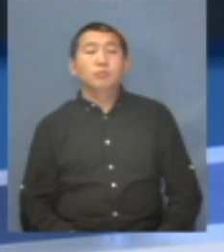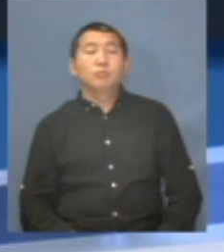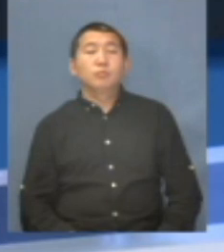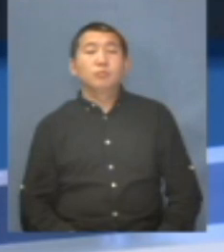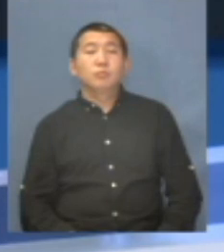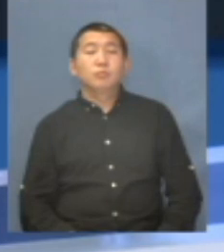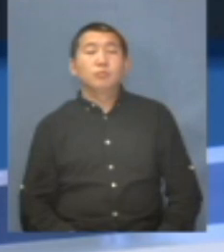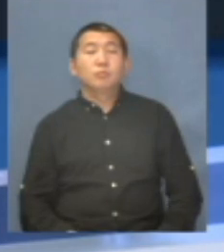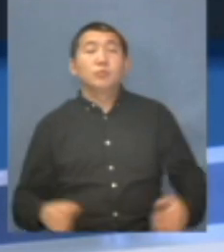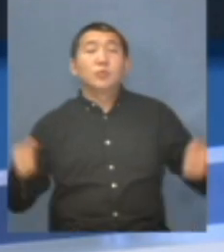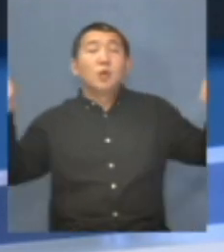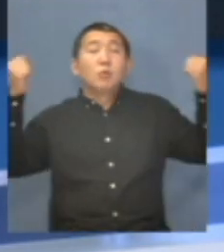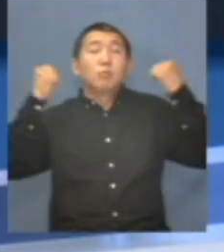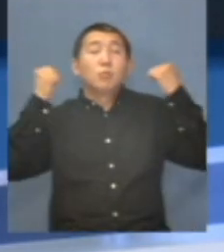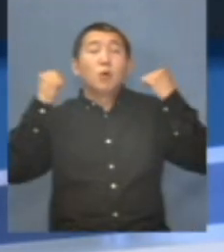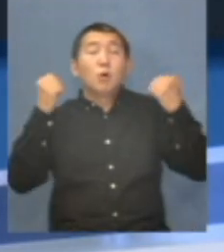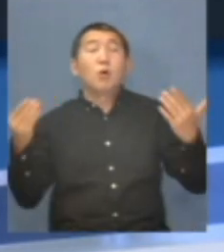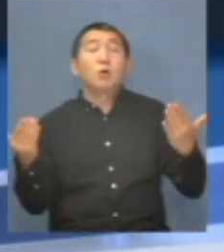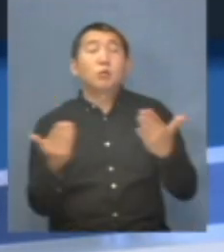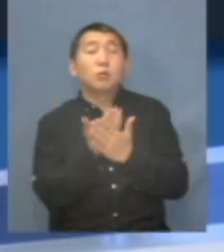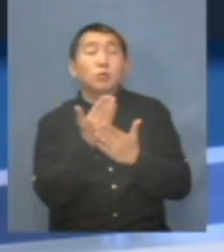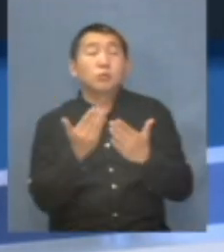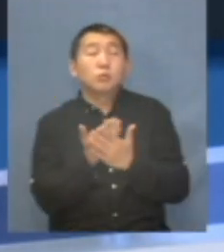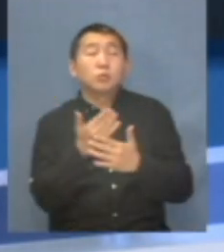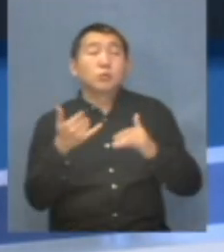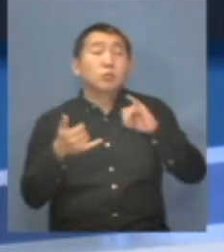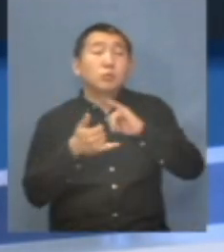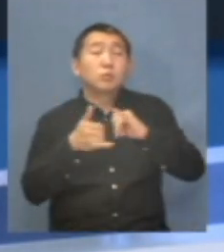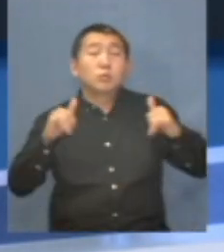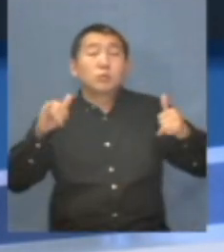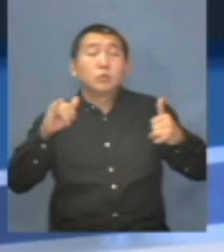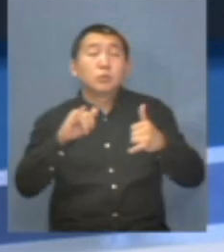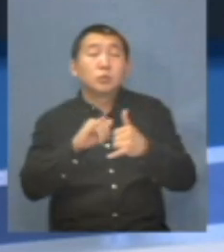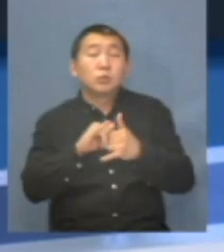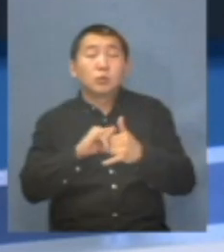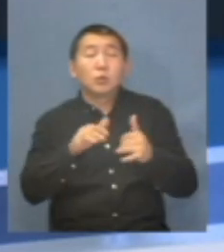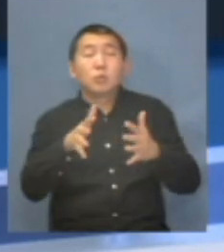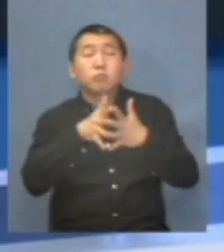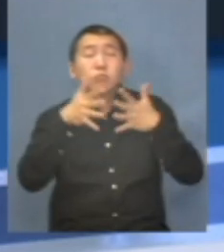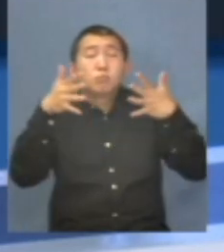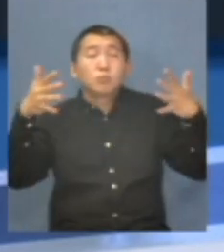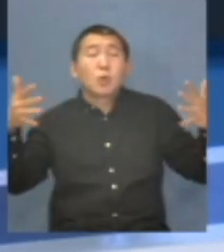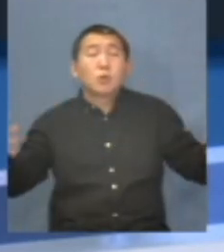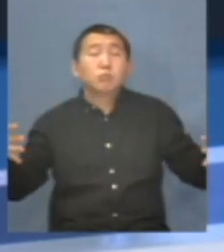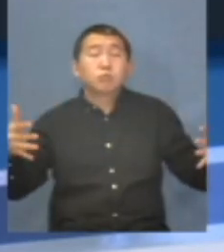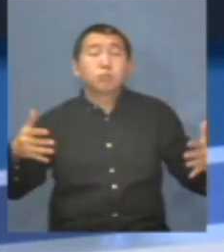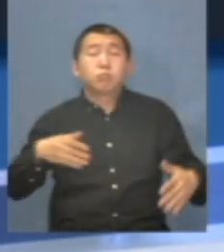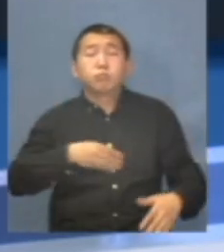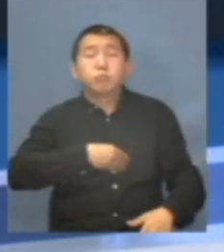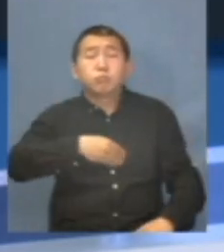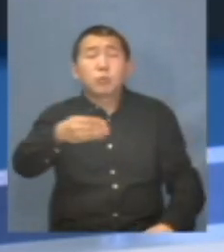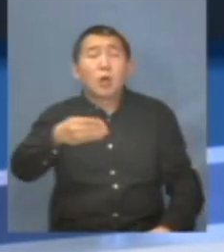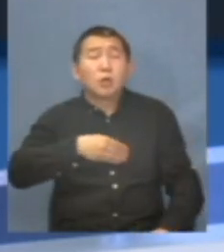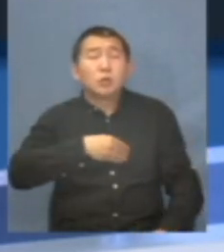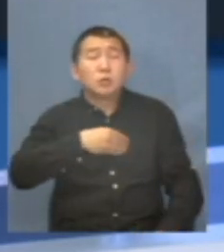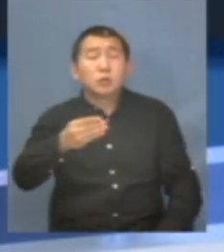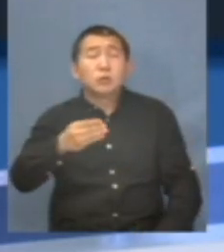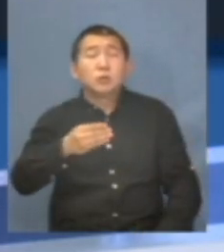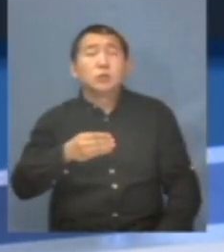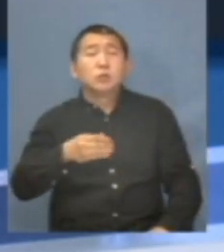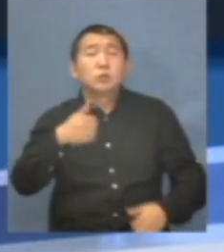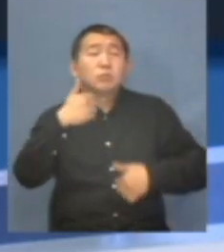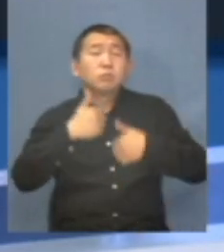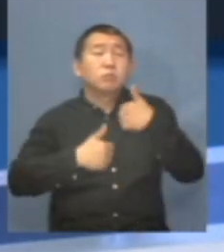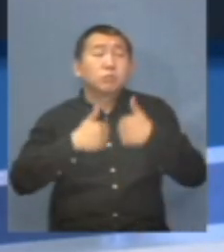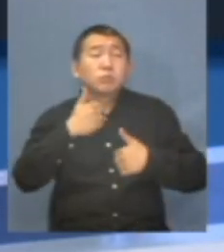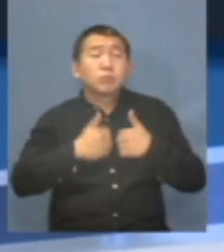Ақпараттар леген спорт жаңалықтармен жалғастырамыз. Өскеменде ерлер арасында үлкен теннистен Касцинк Опен М15 халықаралық турнирі өз